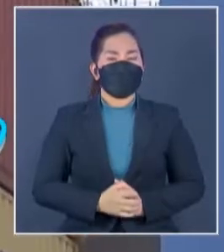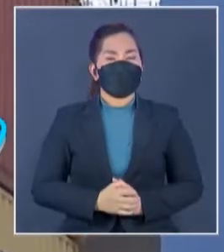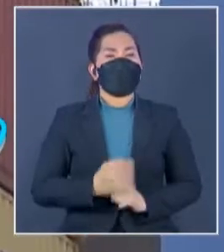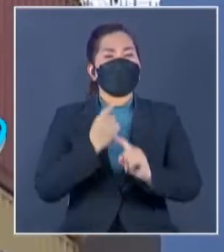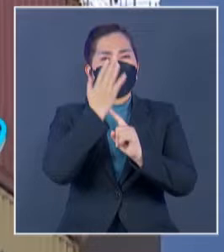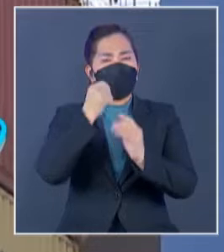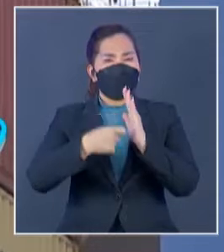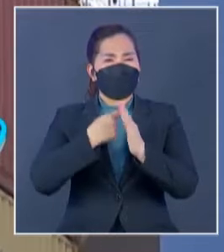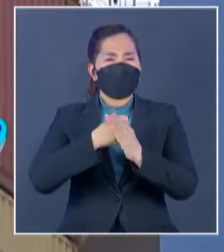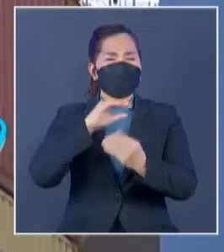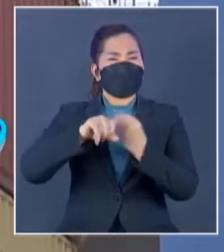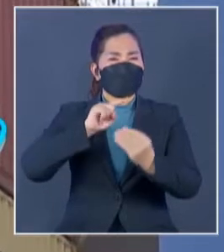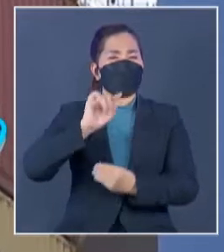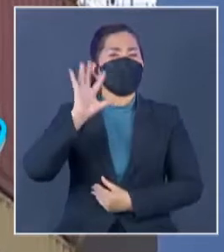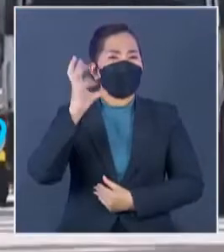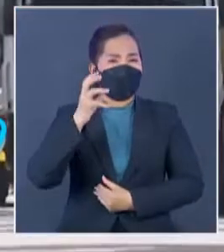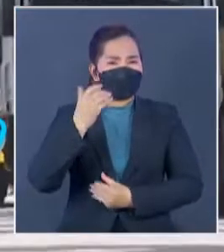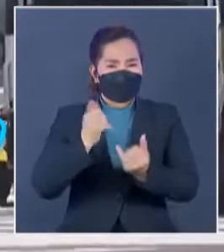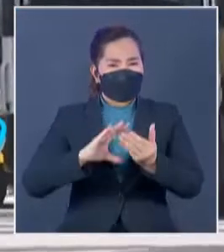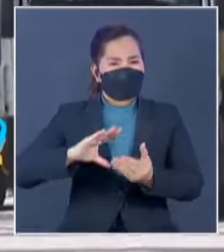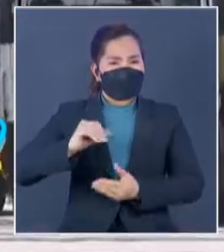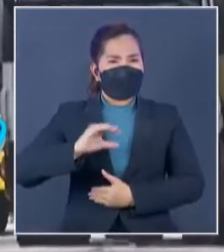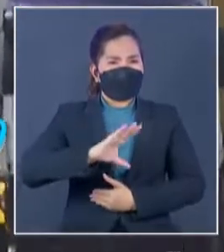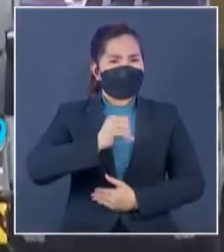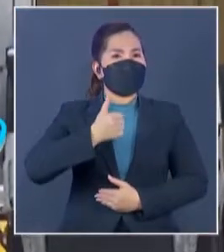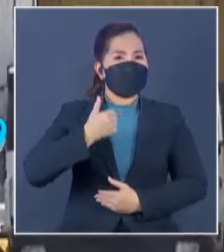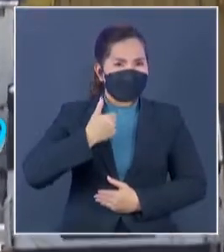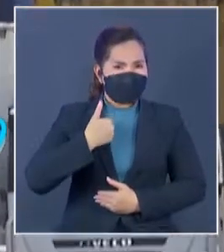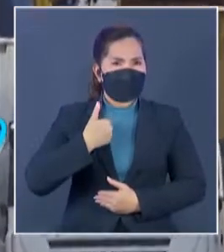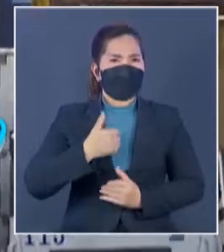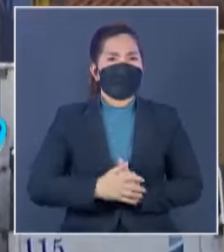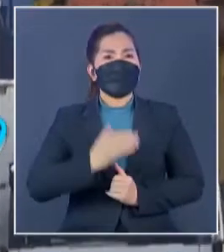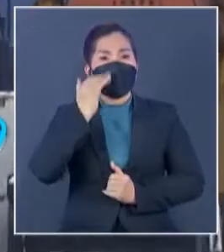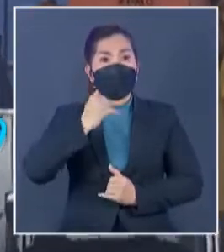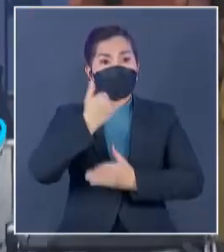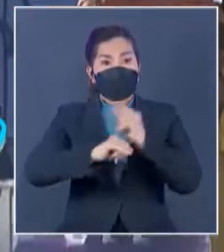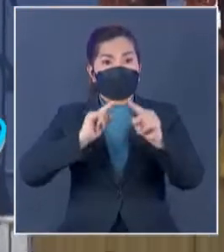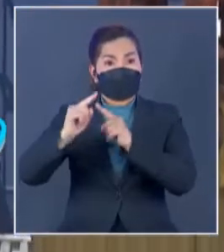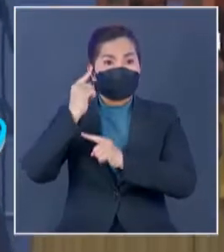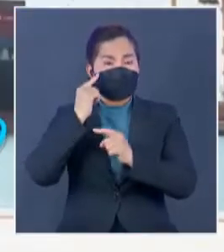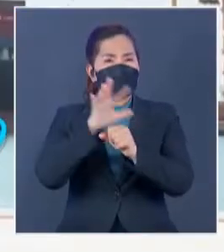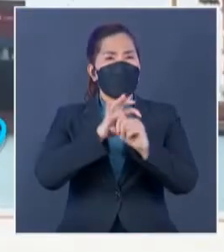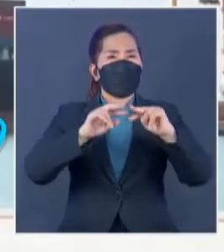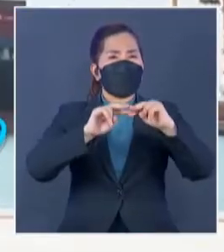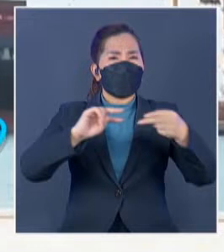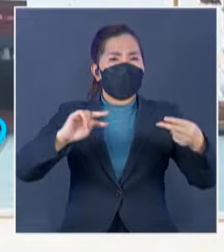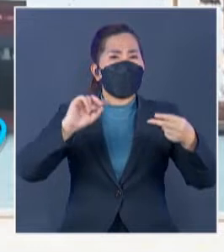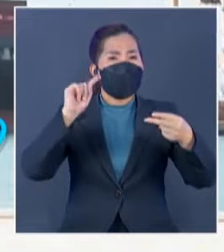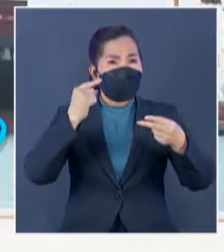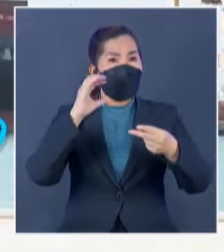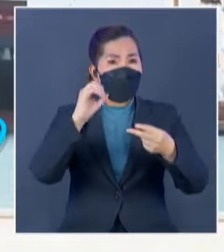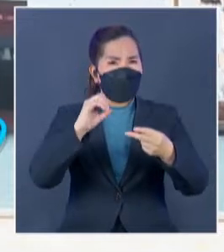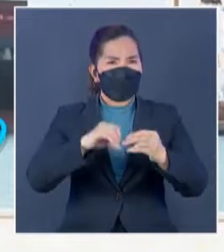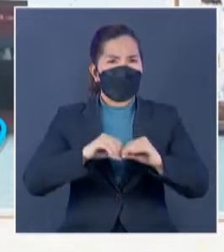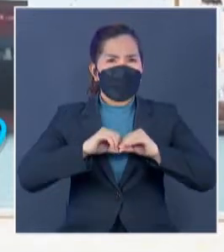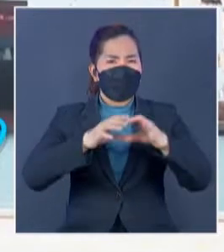ากปัจจัยเศรษฐกิจทั่วโลกที่ทยอยฟื้นตัวขึ้นเพราะว่าหลายประเทศก็มองว่าการระบาดของโอมิครอนถึงจุดสูงสุดแล้วก็ค